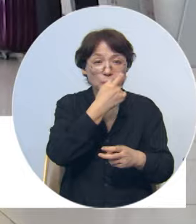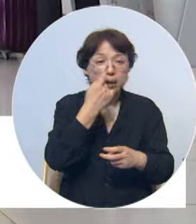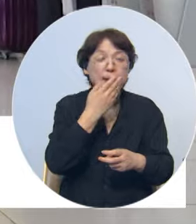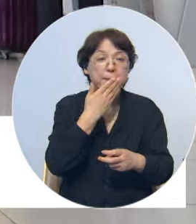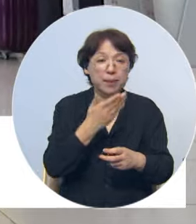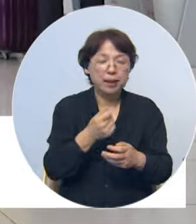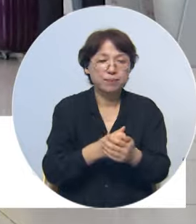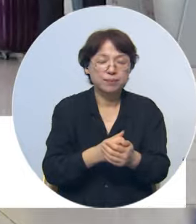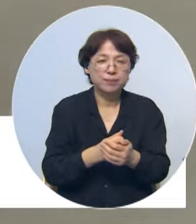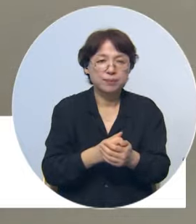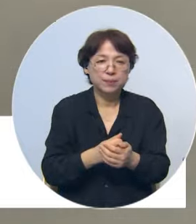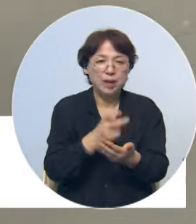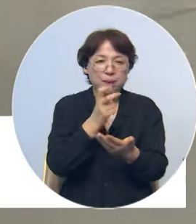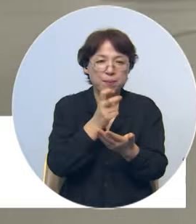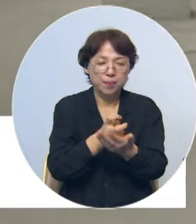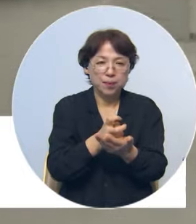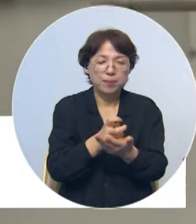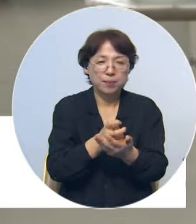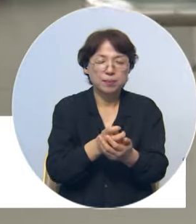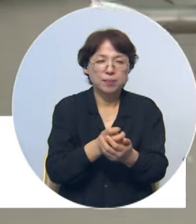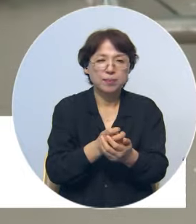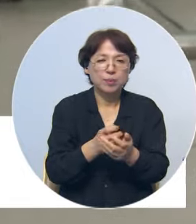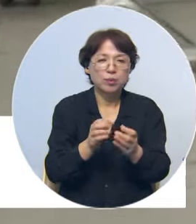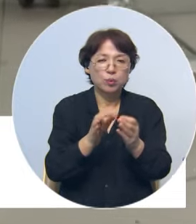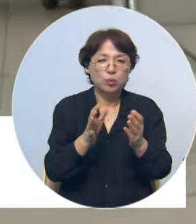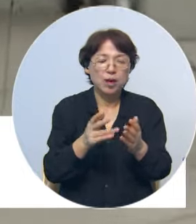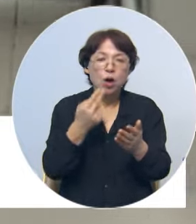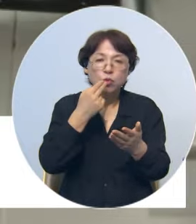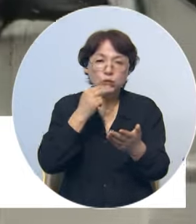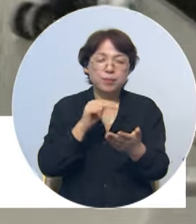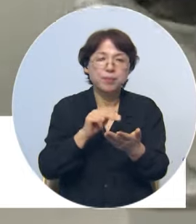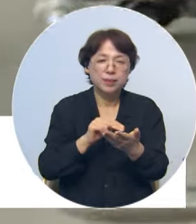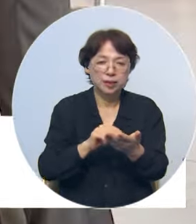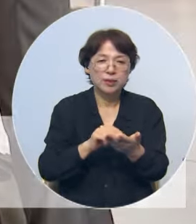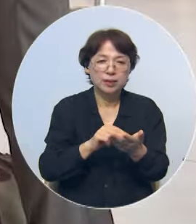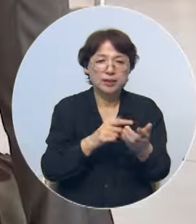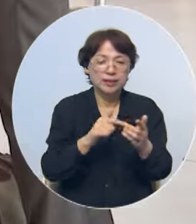수 있고 입법 예고기간 우편이나 누리집을 통해 의견을 제출할 수도 있습니다.